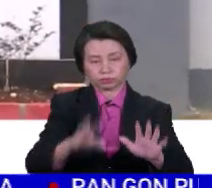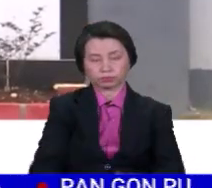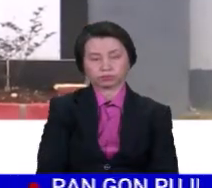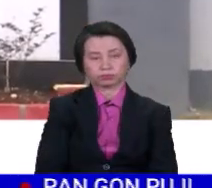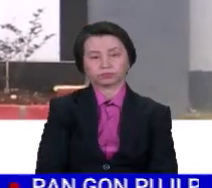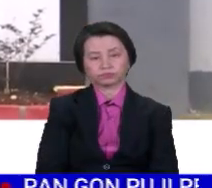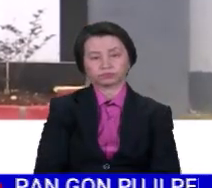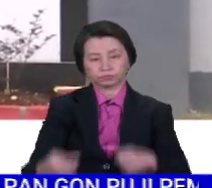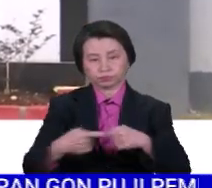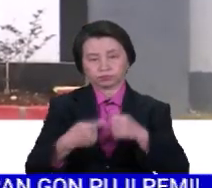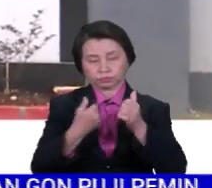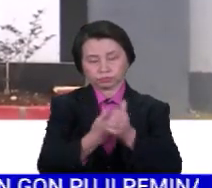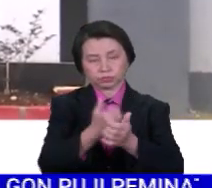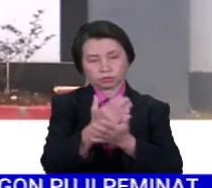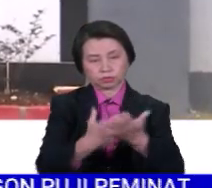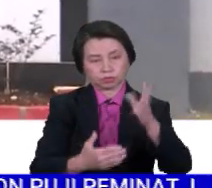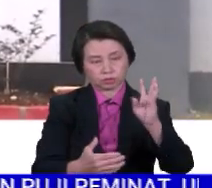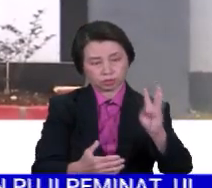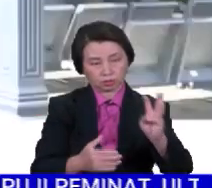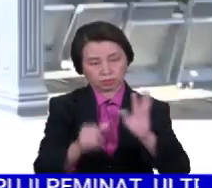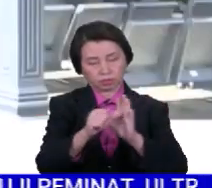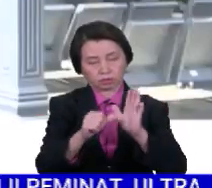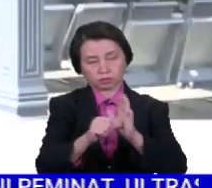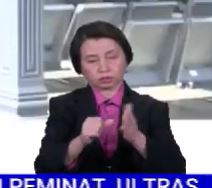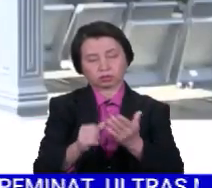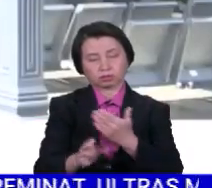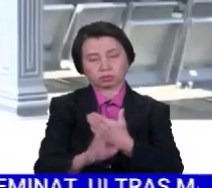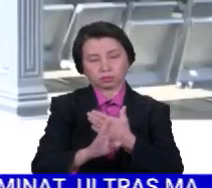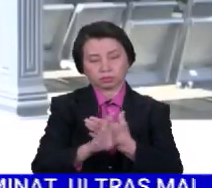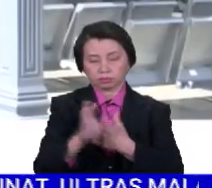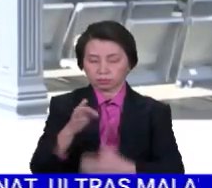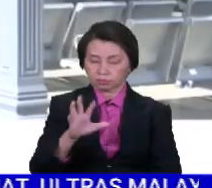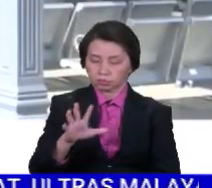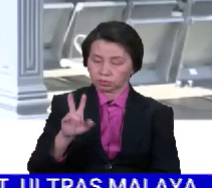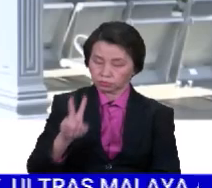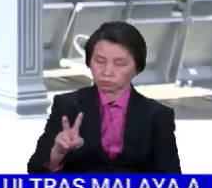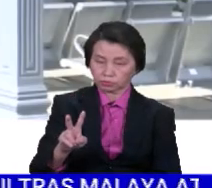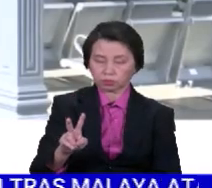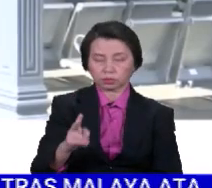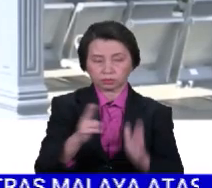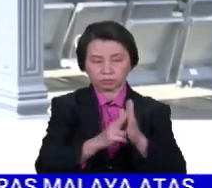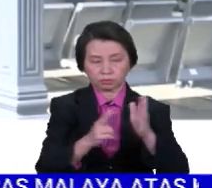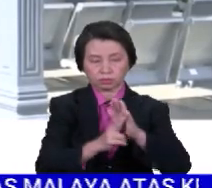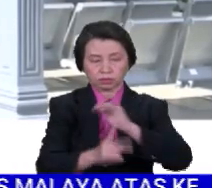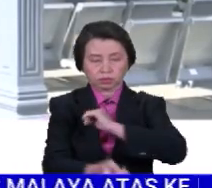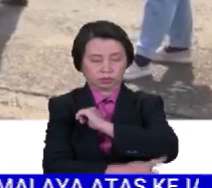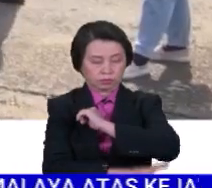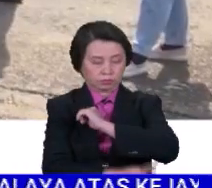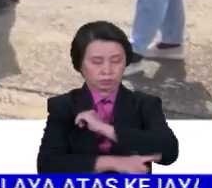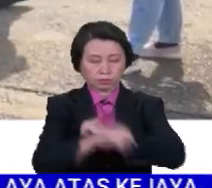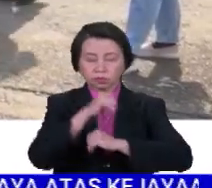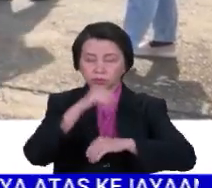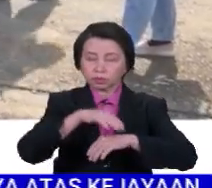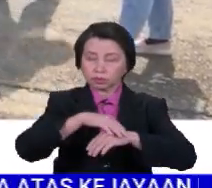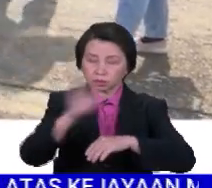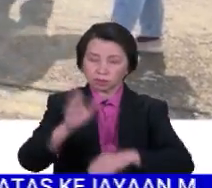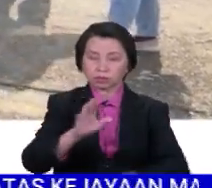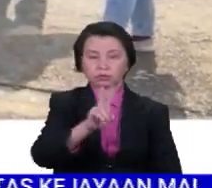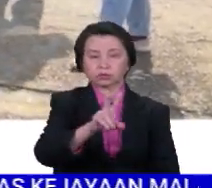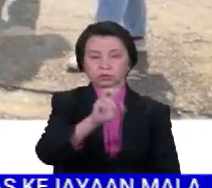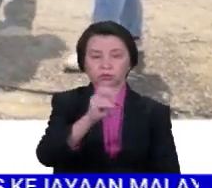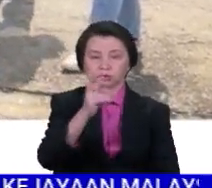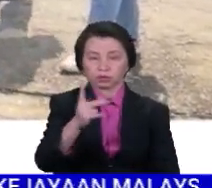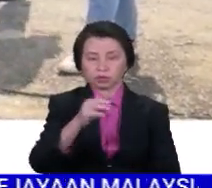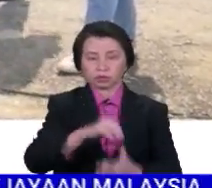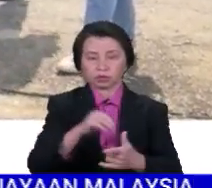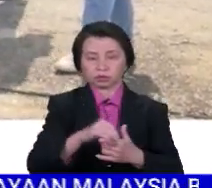dibuat mengikut Seksyen 6 Akta Dadah Berbahaya 1952 yang memperuntukkan hukuman denda tidak melebihi RM20,000